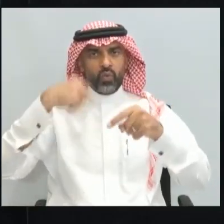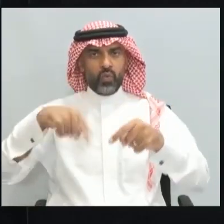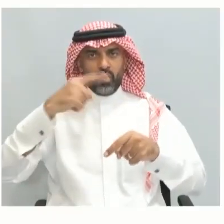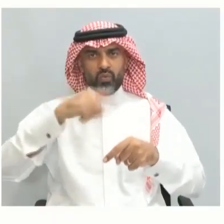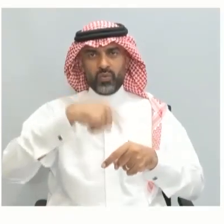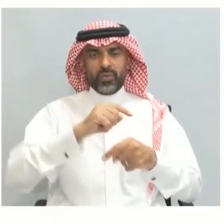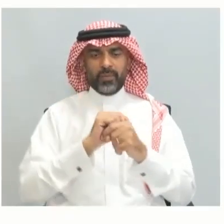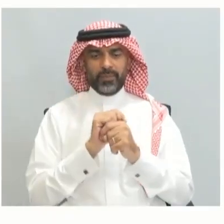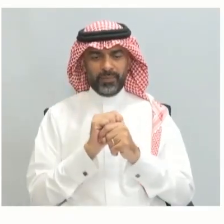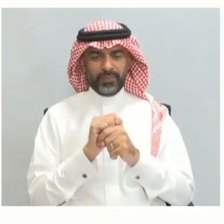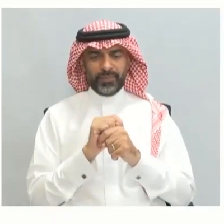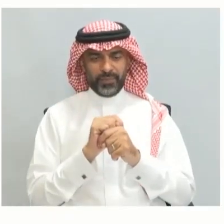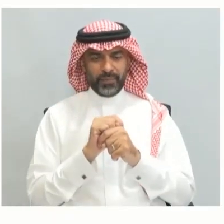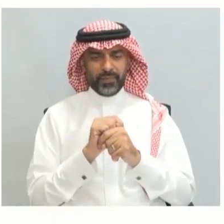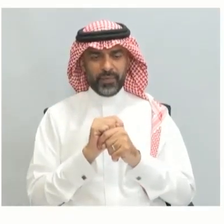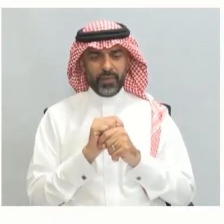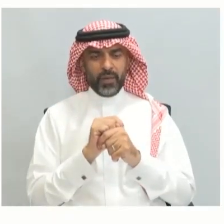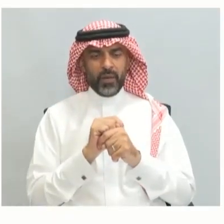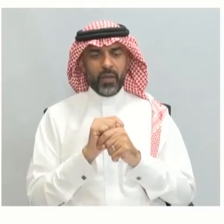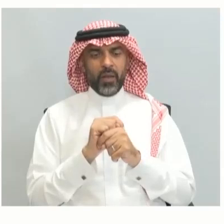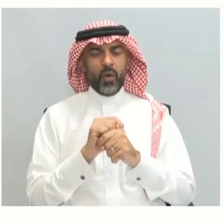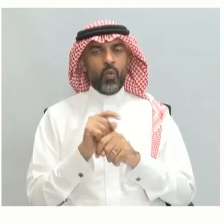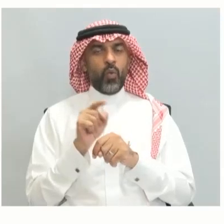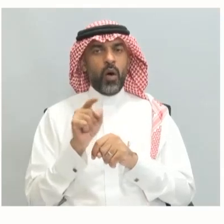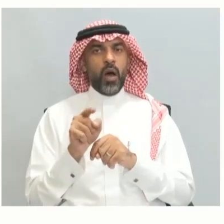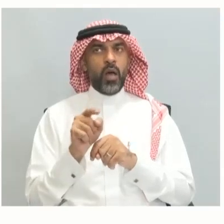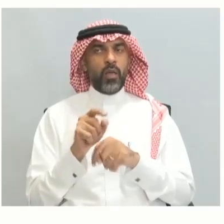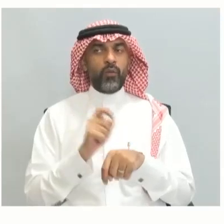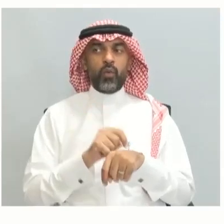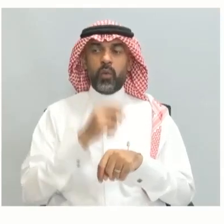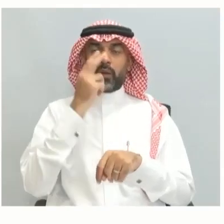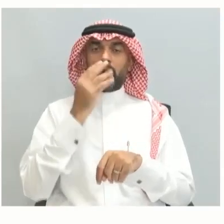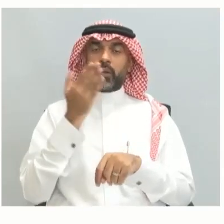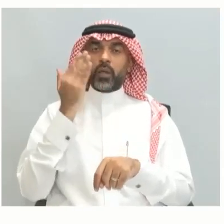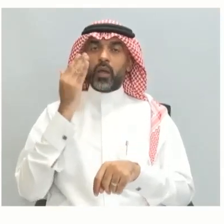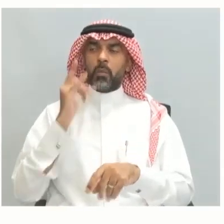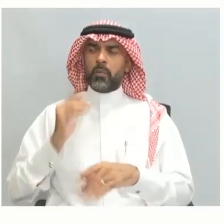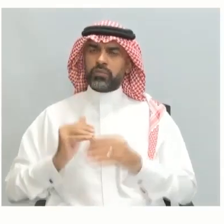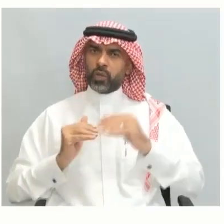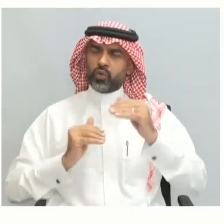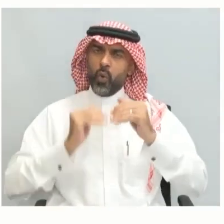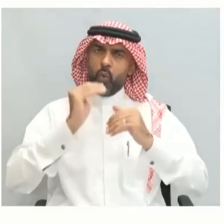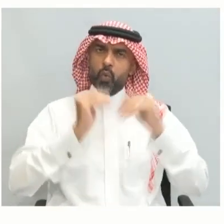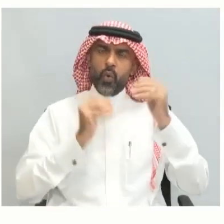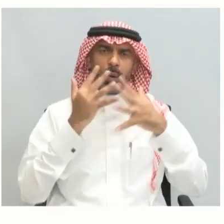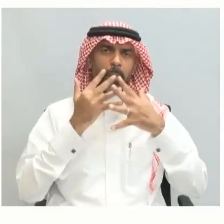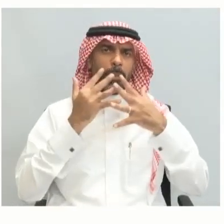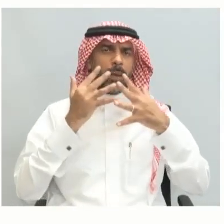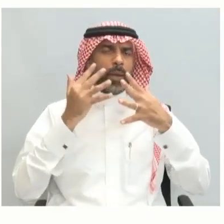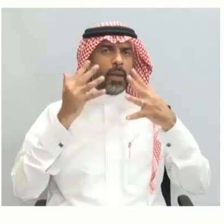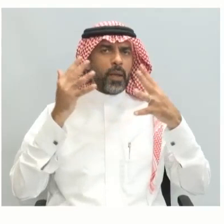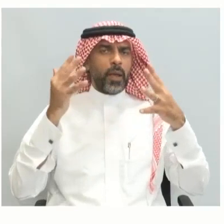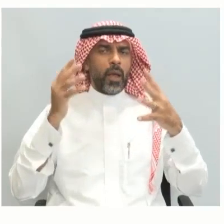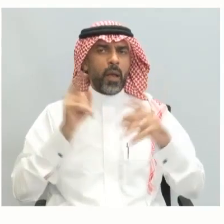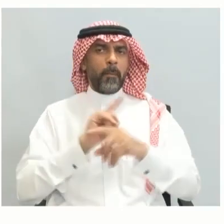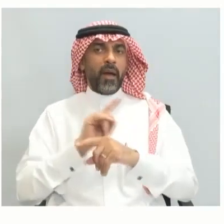ودوائر العرض وهذا ابنائي يعد في ذلك الوقت نقله نوعيه وتطورا علميا لم